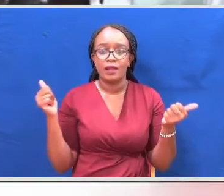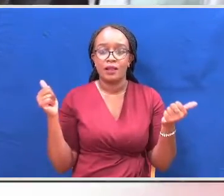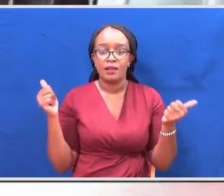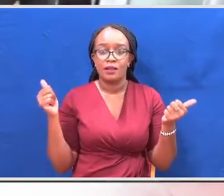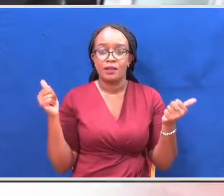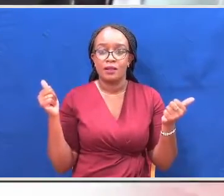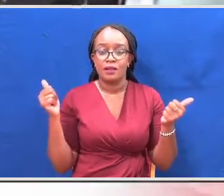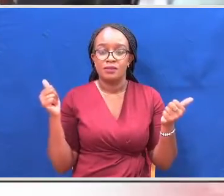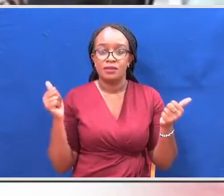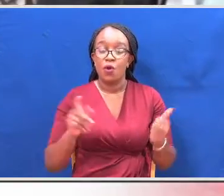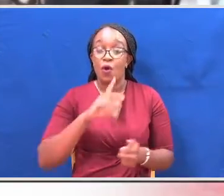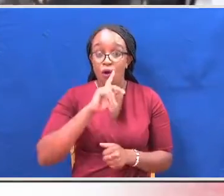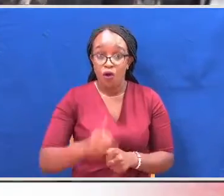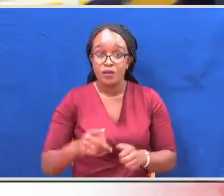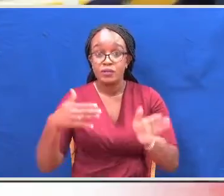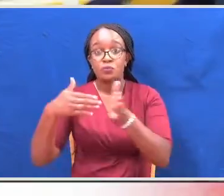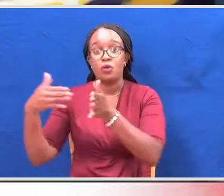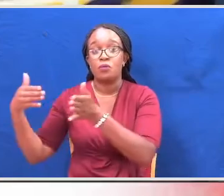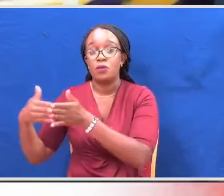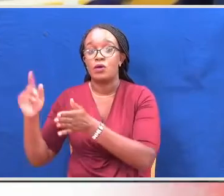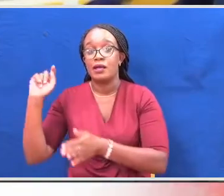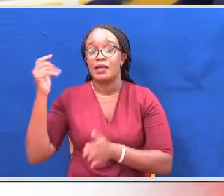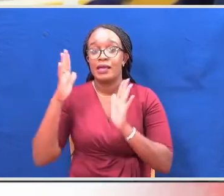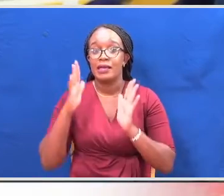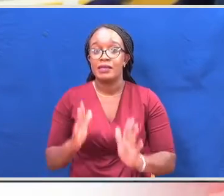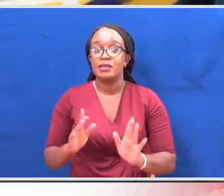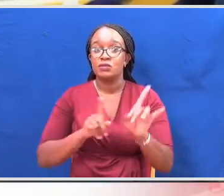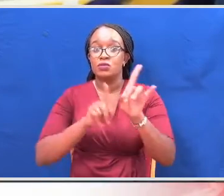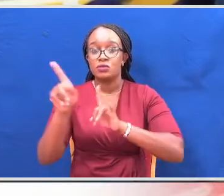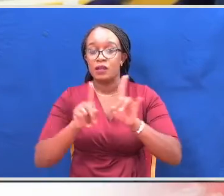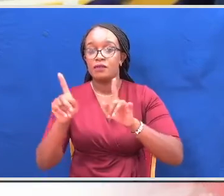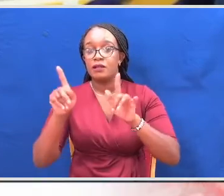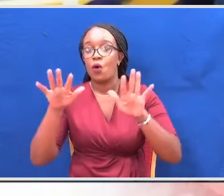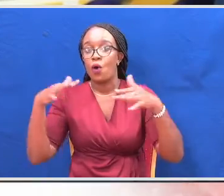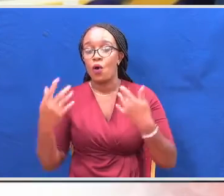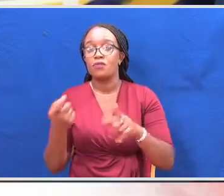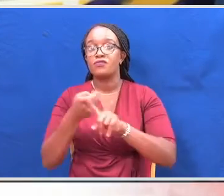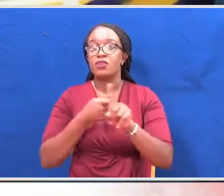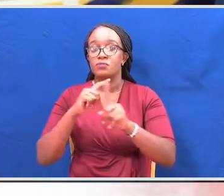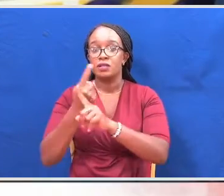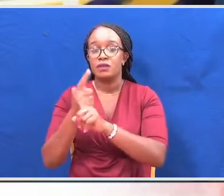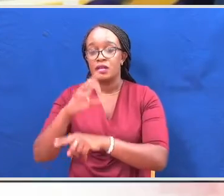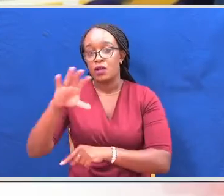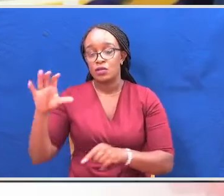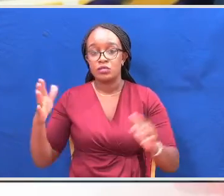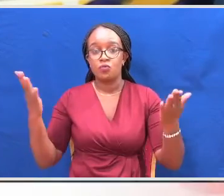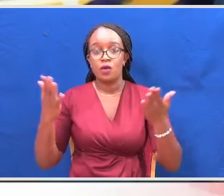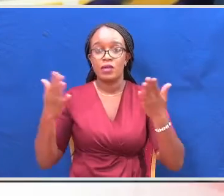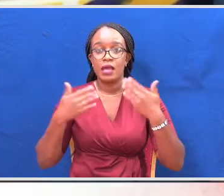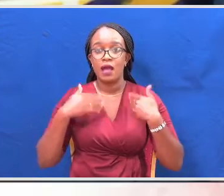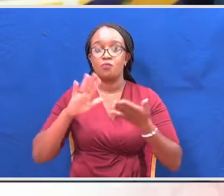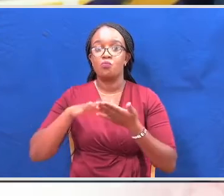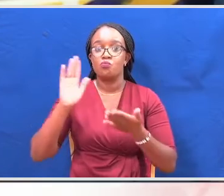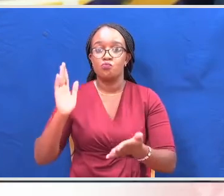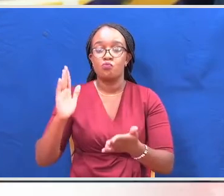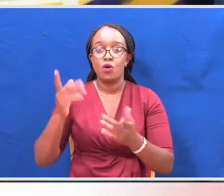Amri ya kuwazuia wananchi kuingia au kutoka kwenye kaunti tano ambazo zinakisiwa kuwa na idadi kubwa zaidi ya maambukizi ya virusi